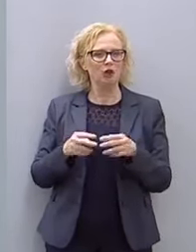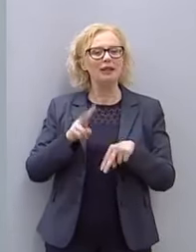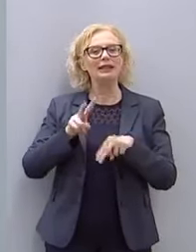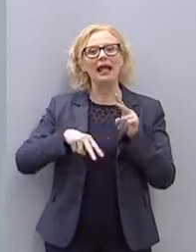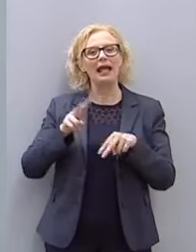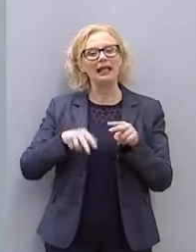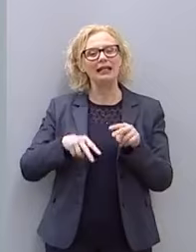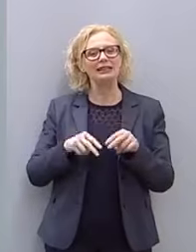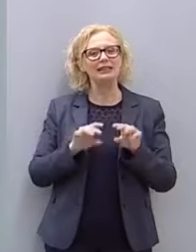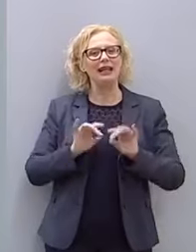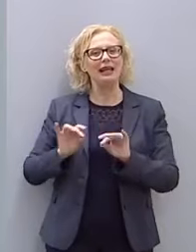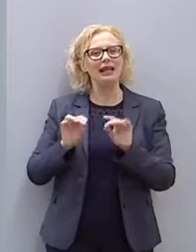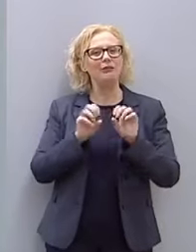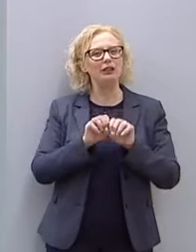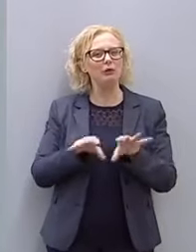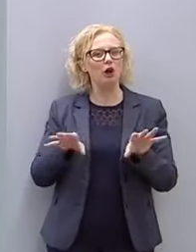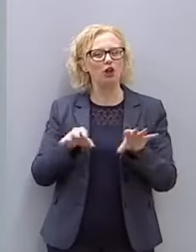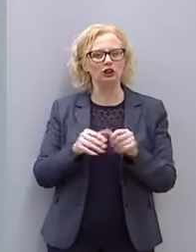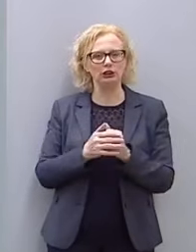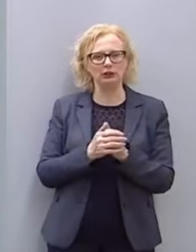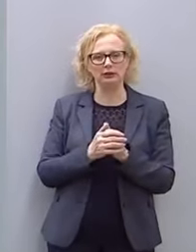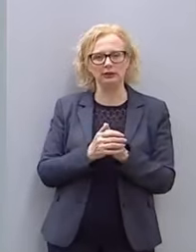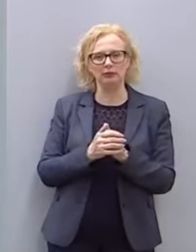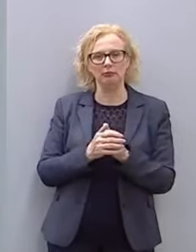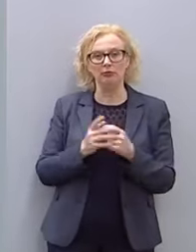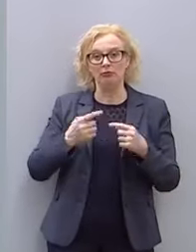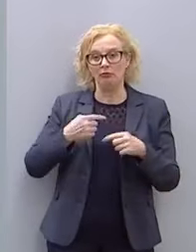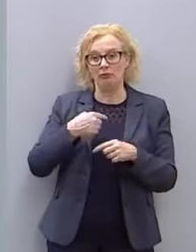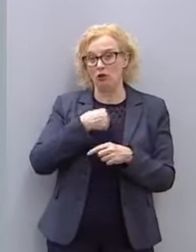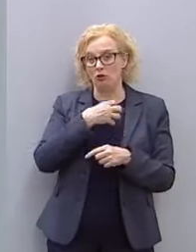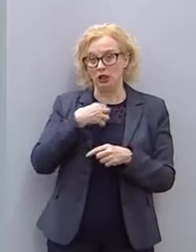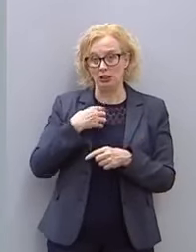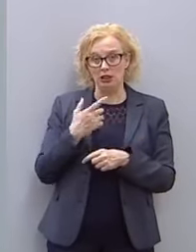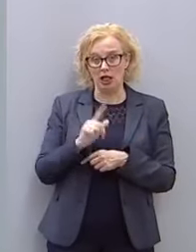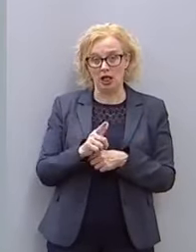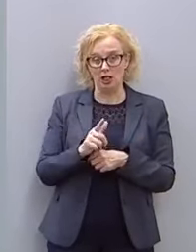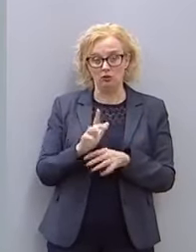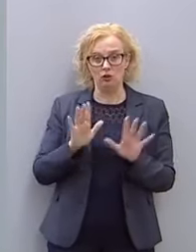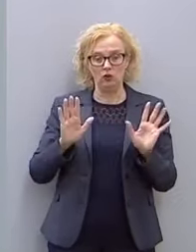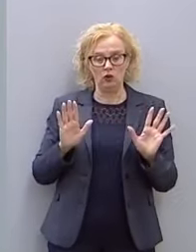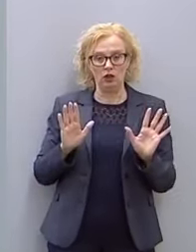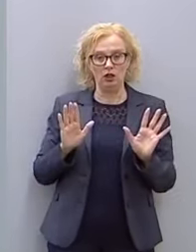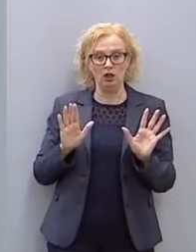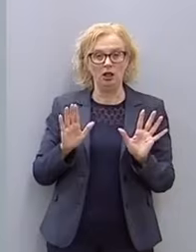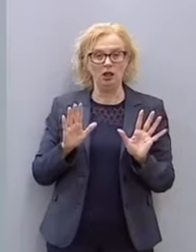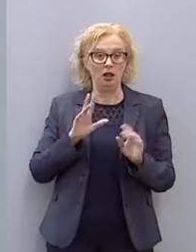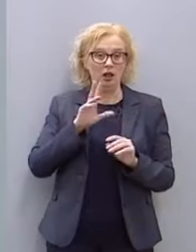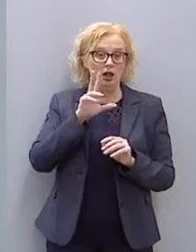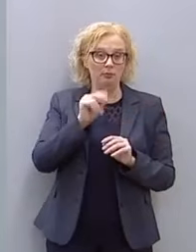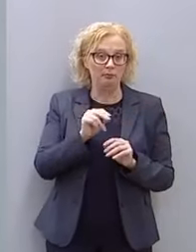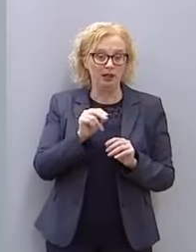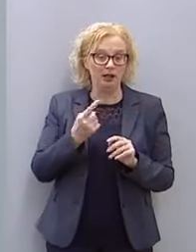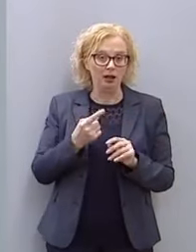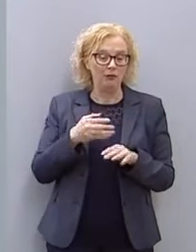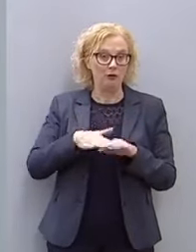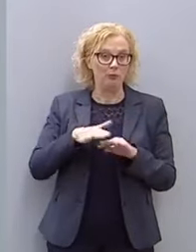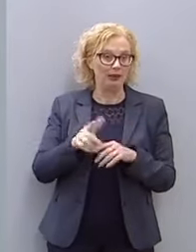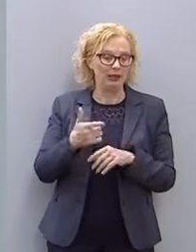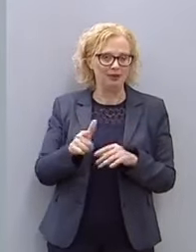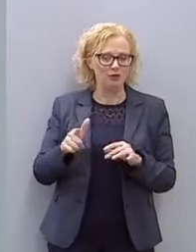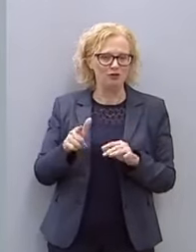epidemiologici che diciamo che io non sono uno scienziato e non non ho ovviamente questa ambizione queste competenze